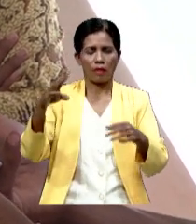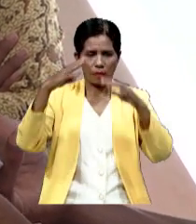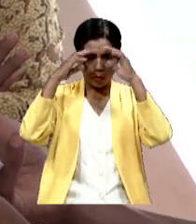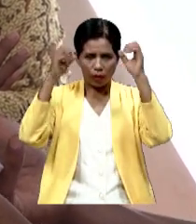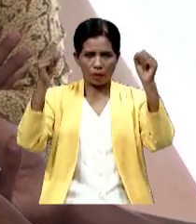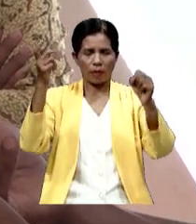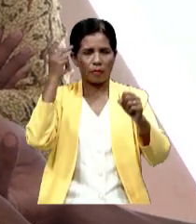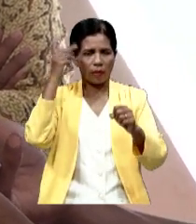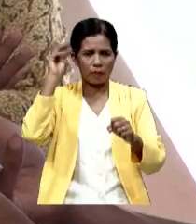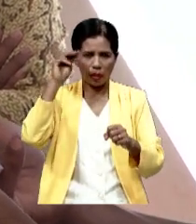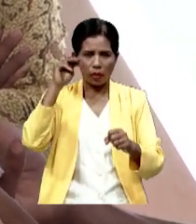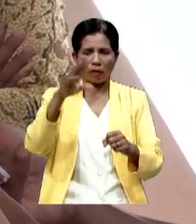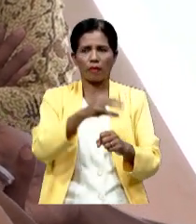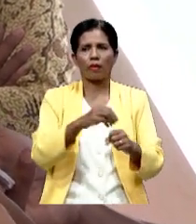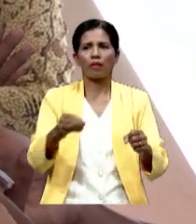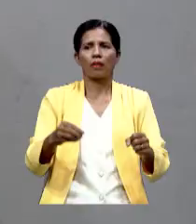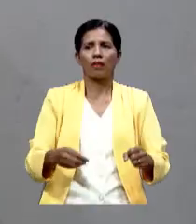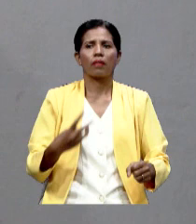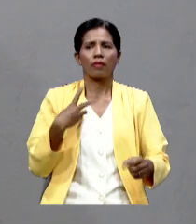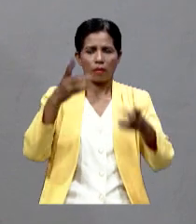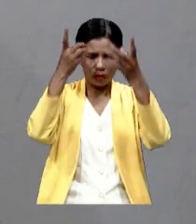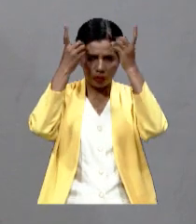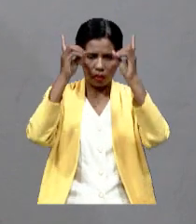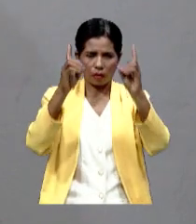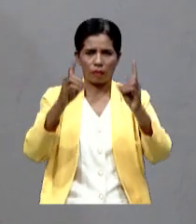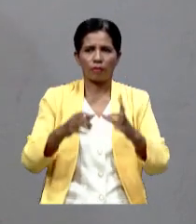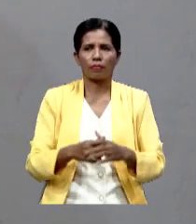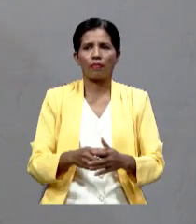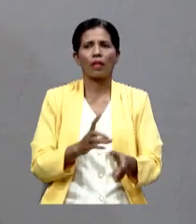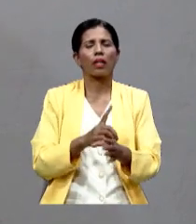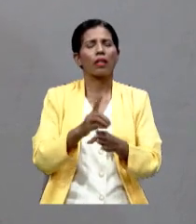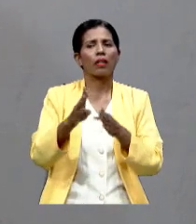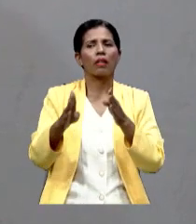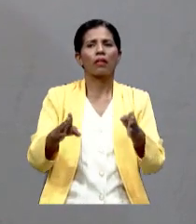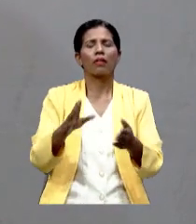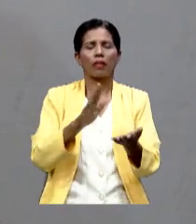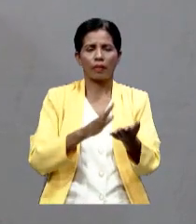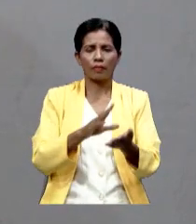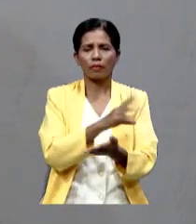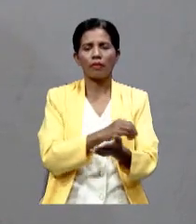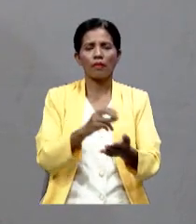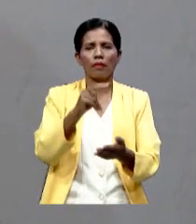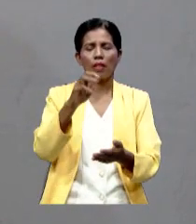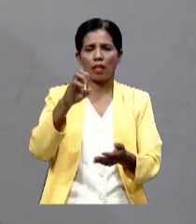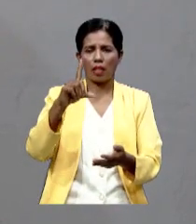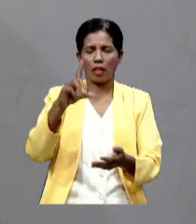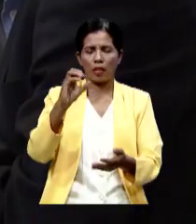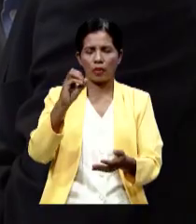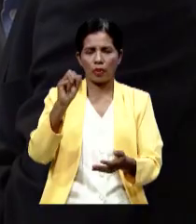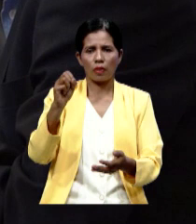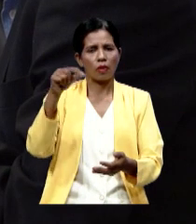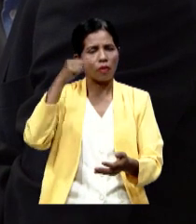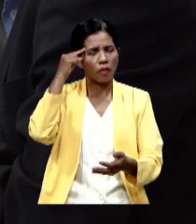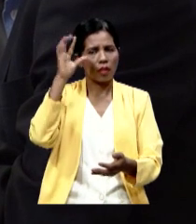premier minister ini apresiasi sang, ide sih sang. Alain ini direktur eksekutif Fundasang Mahin Nelson Belo Hateten, gubernur Asia